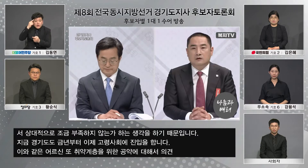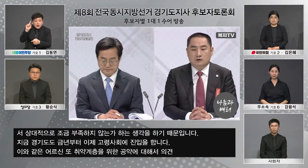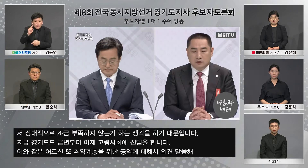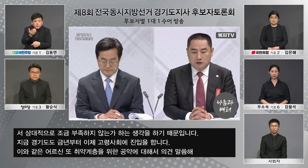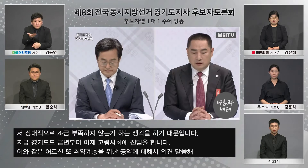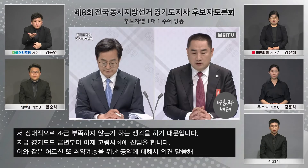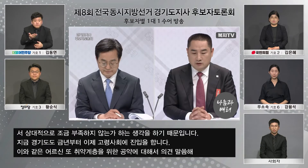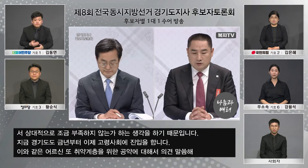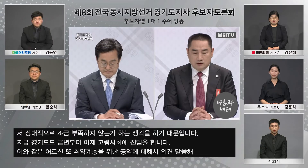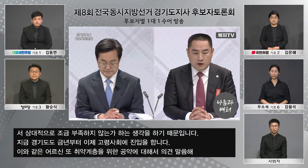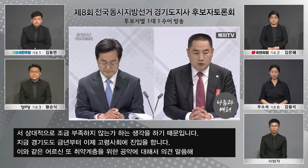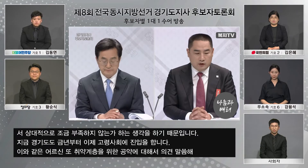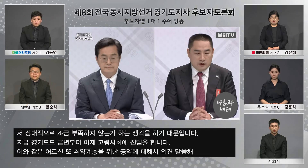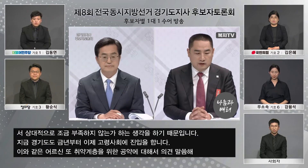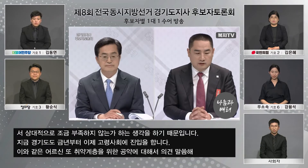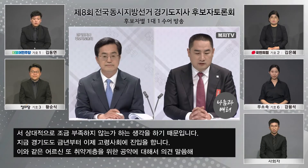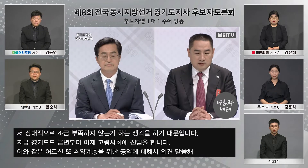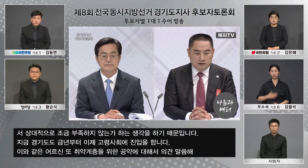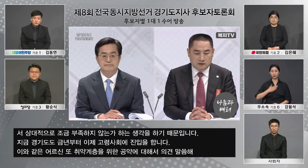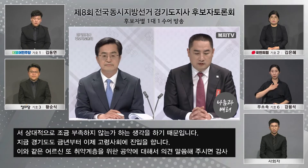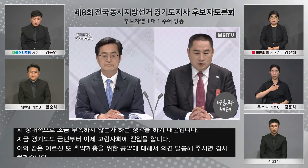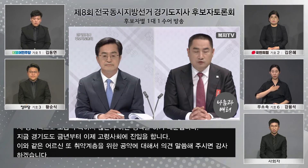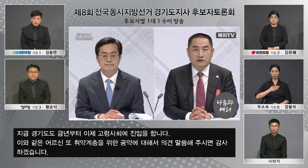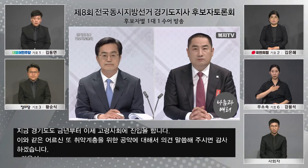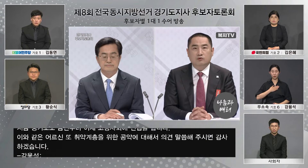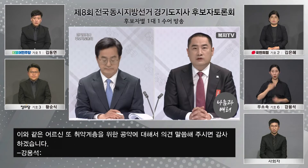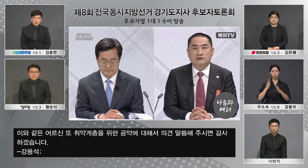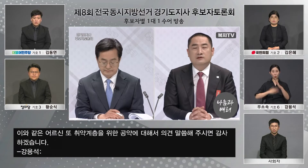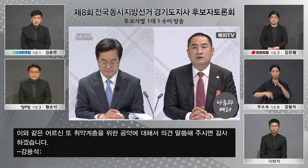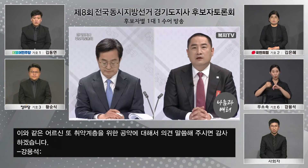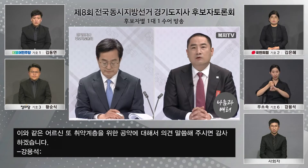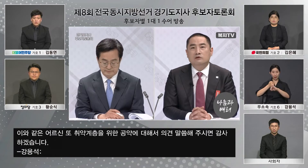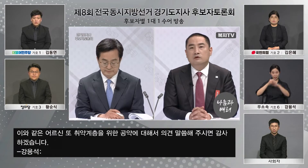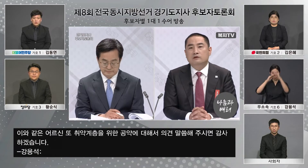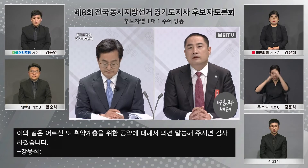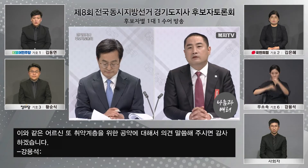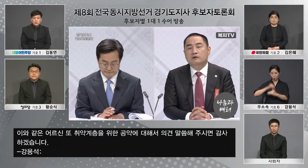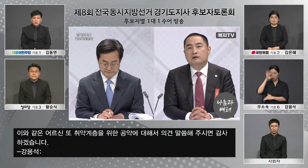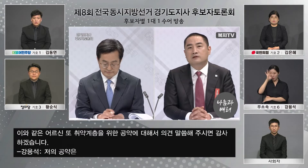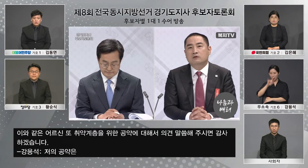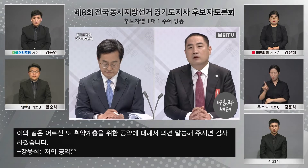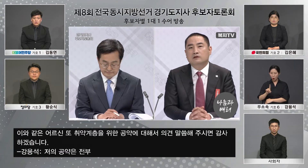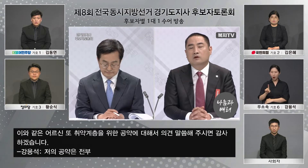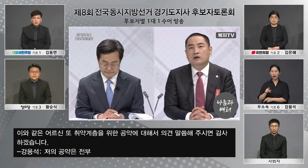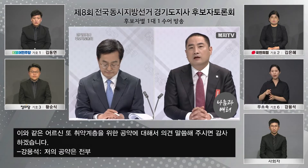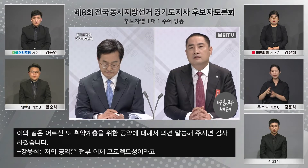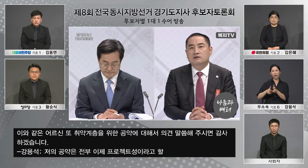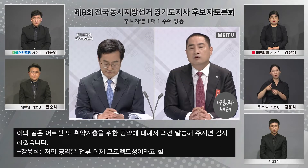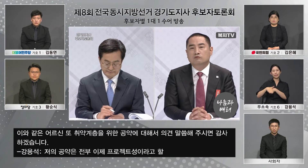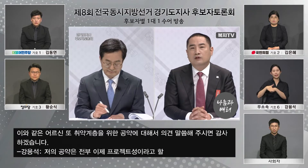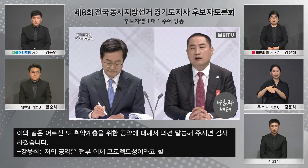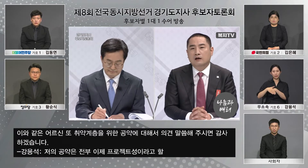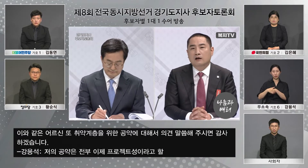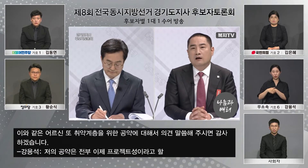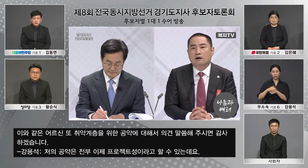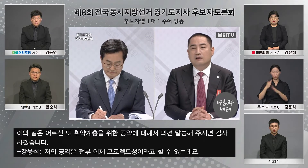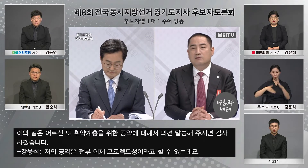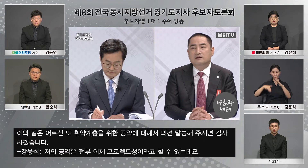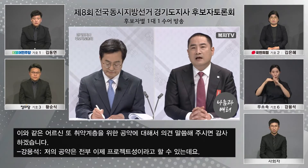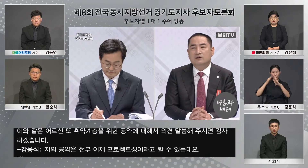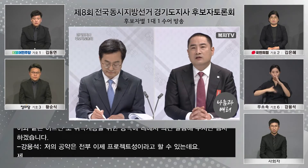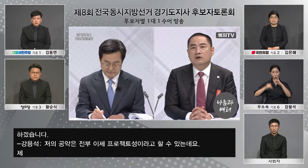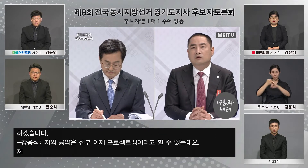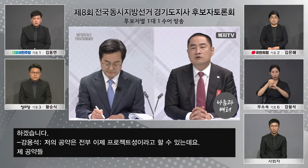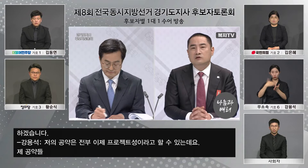네, 저의 공약은 전부 이제 프로젝트성이라고 할 수 있는데요. 제 공약들 14가지는 전부 다